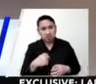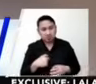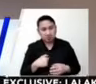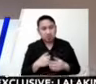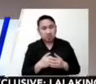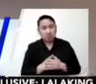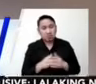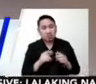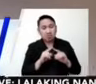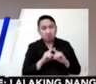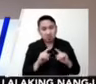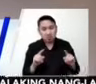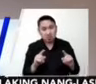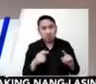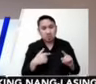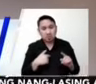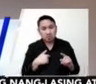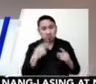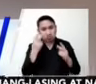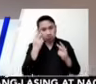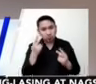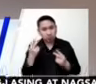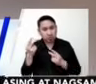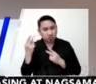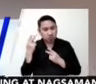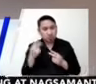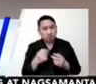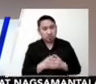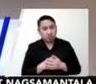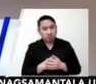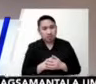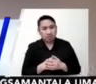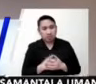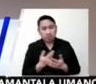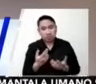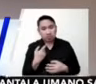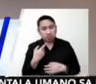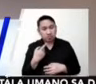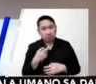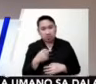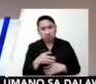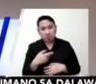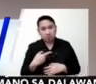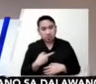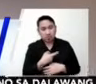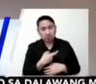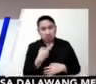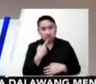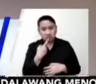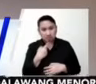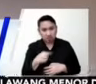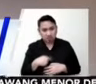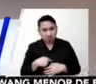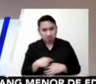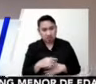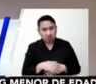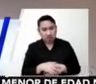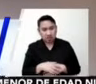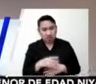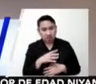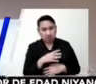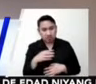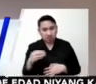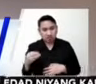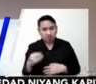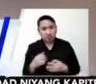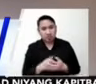pagka-crush back pa rin po talaga ung ah masasakit niyung sinabi sa akin at yung mga hindi